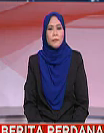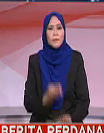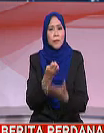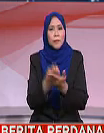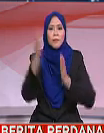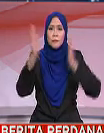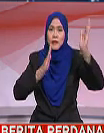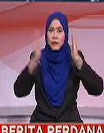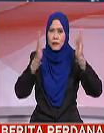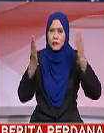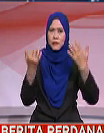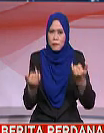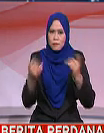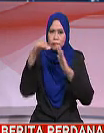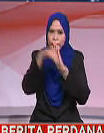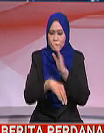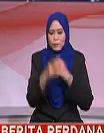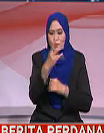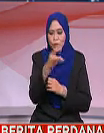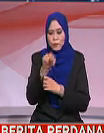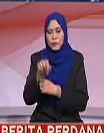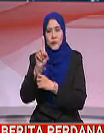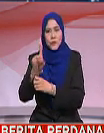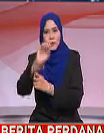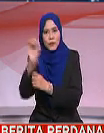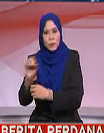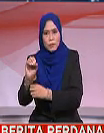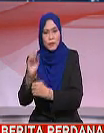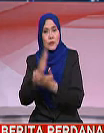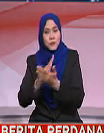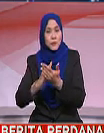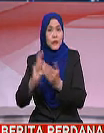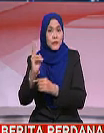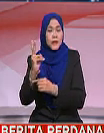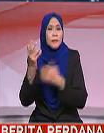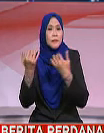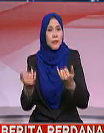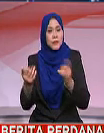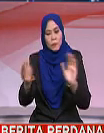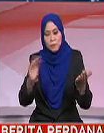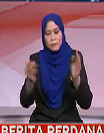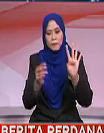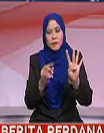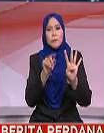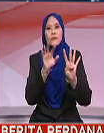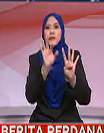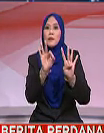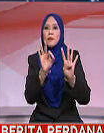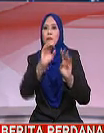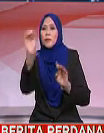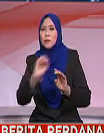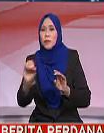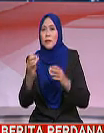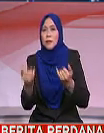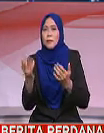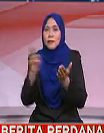Ekonomi Malaysia menguncup 17.1% pada suku kedua tahun ini berbanding 4.9% dicatatkan